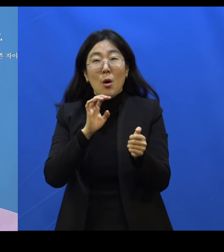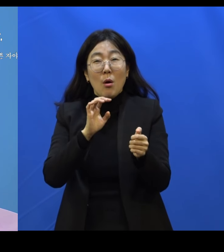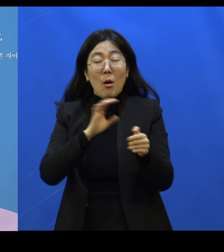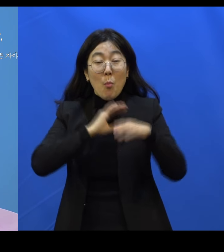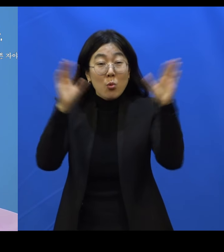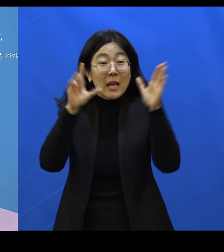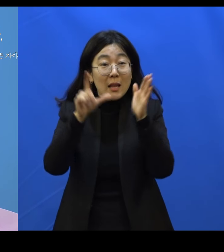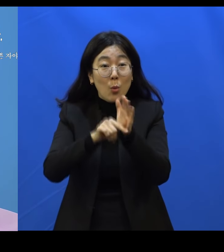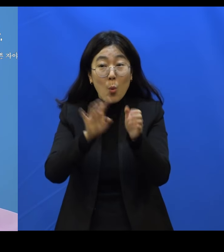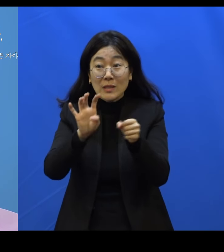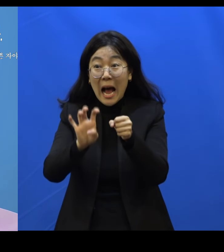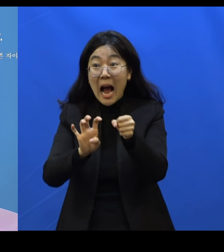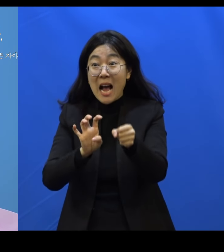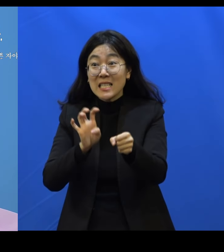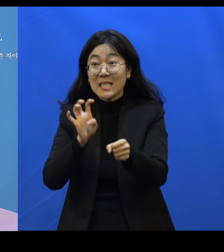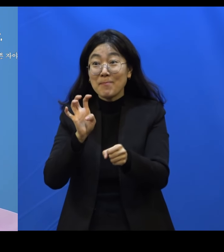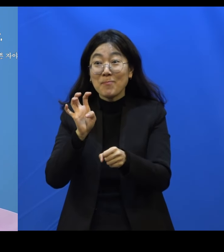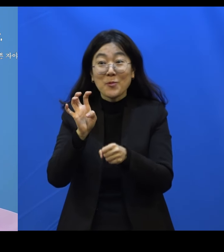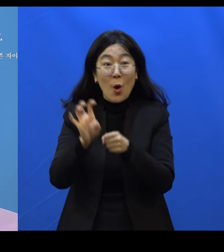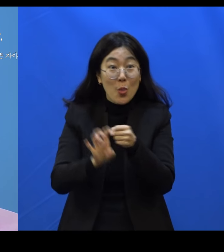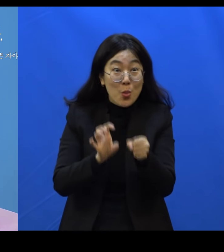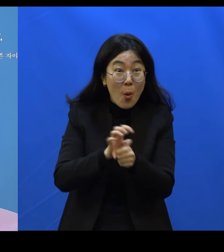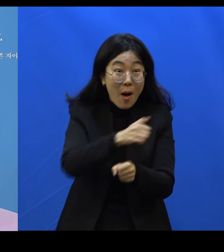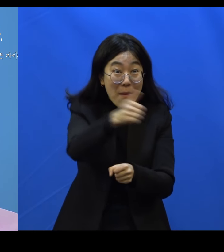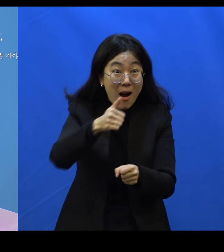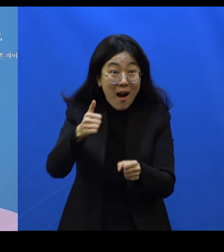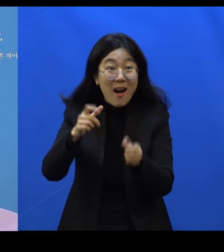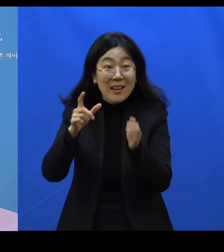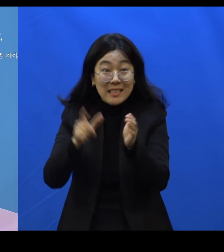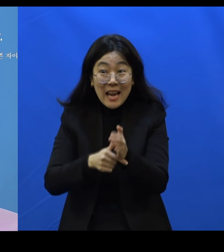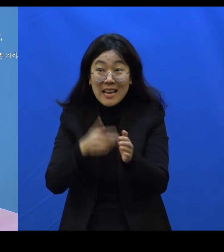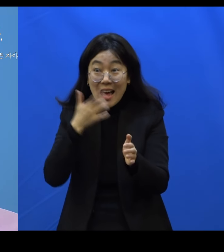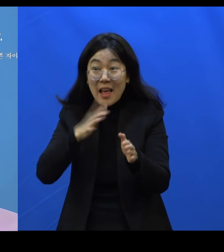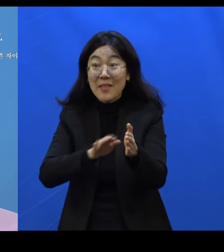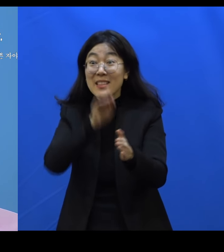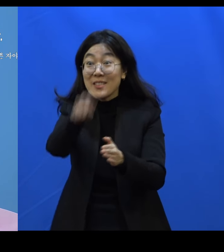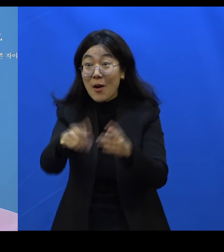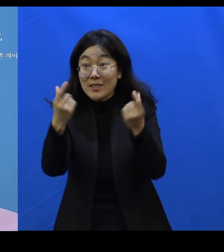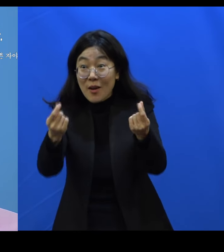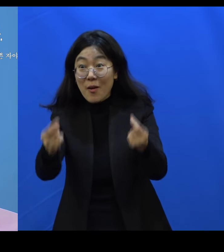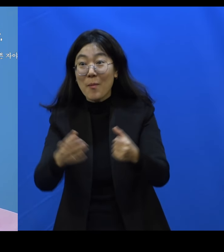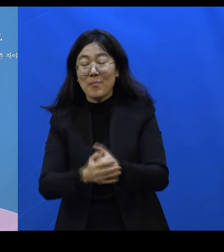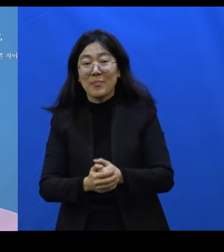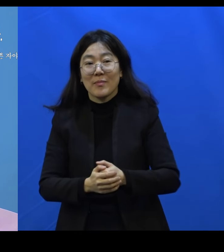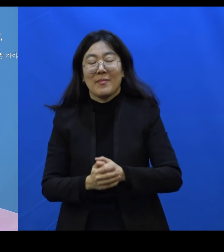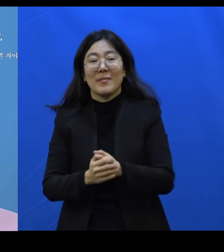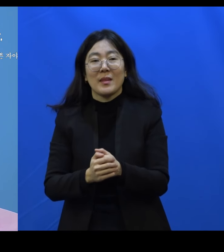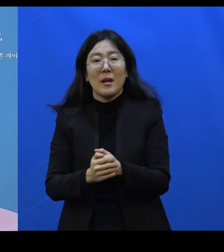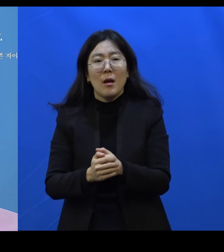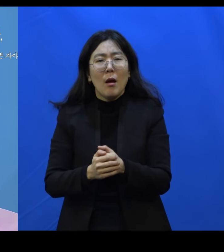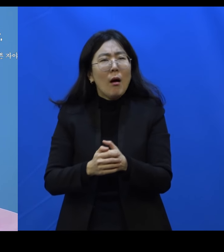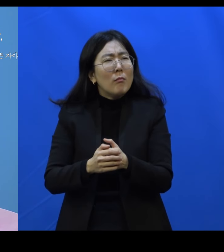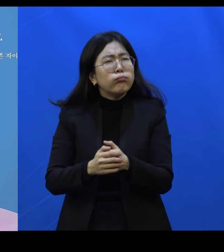여러분, 묻혀 있을 때가 있습니다. 시간이 멈춘 것 같은 시절.